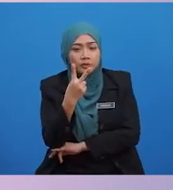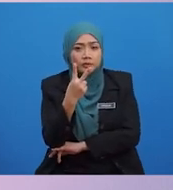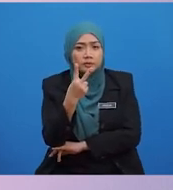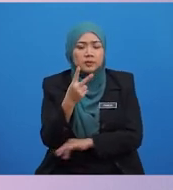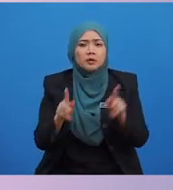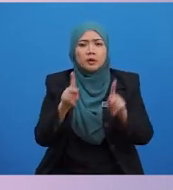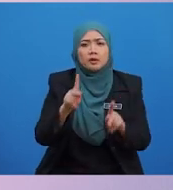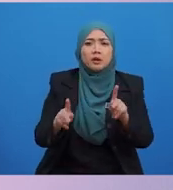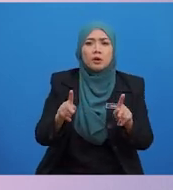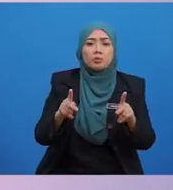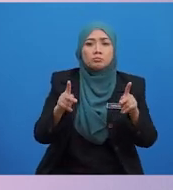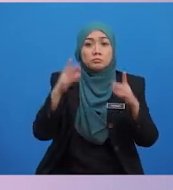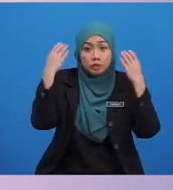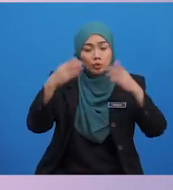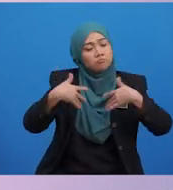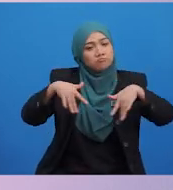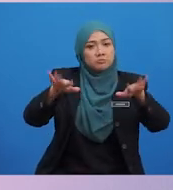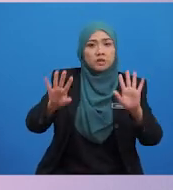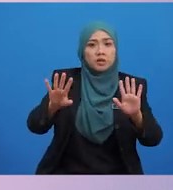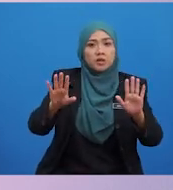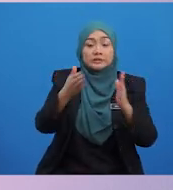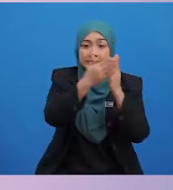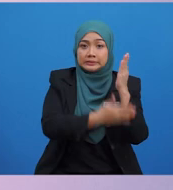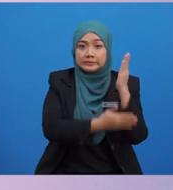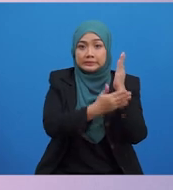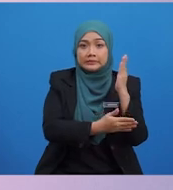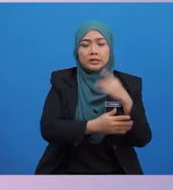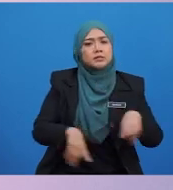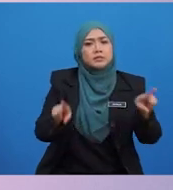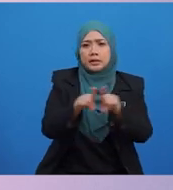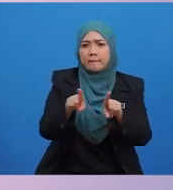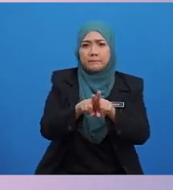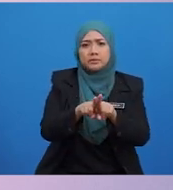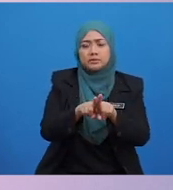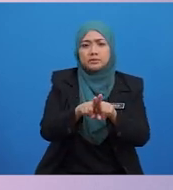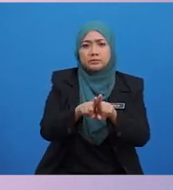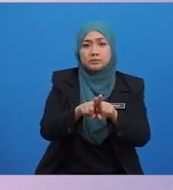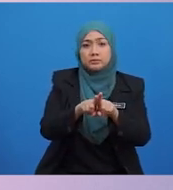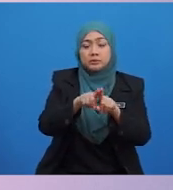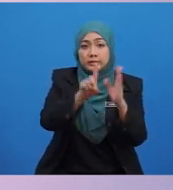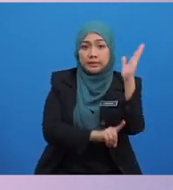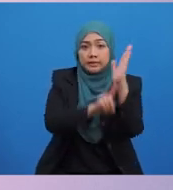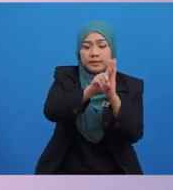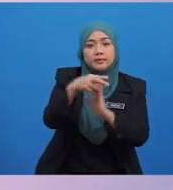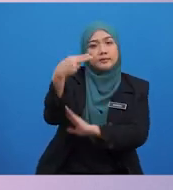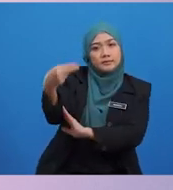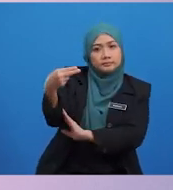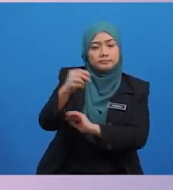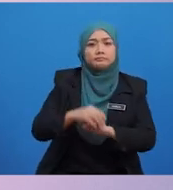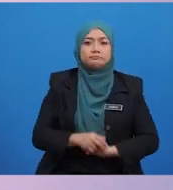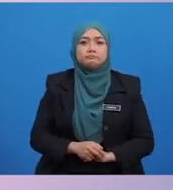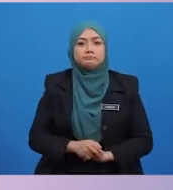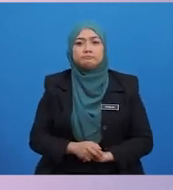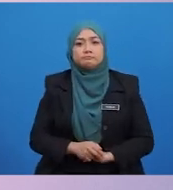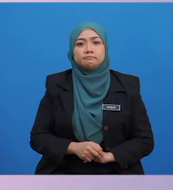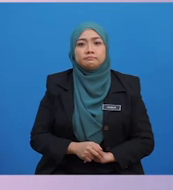terjadi jika cekgu biarkan ccbc sama panjang dengan tinggi Hei yaitu 70-an